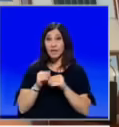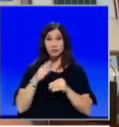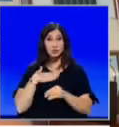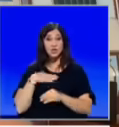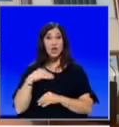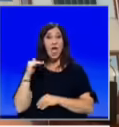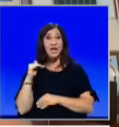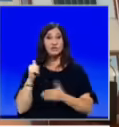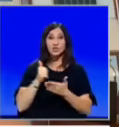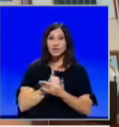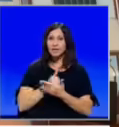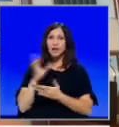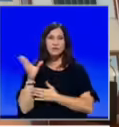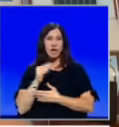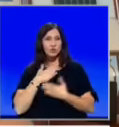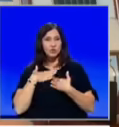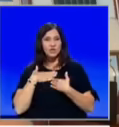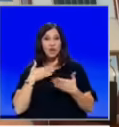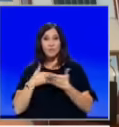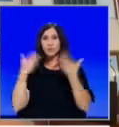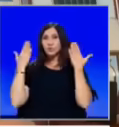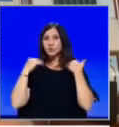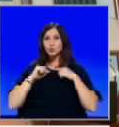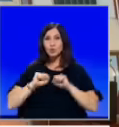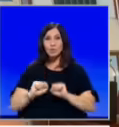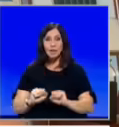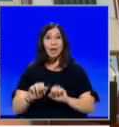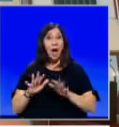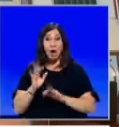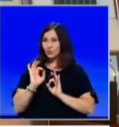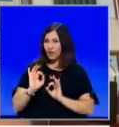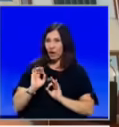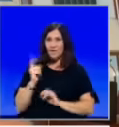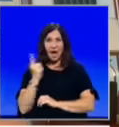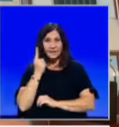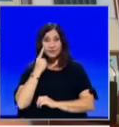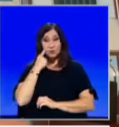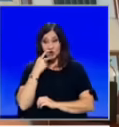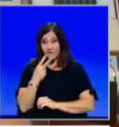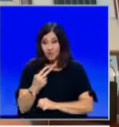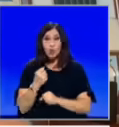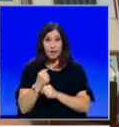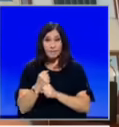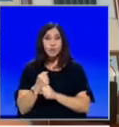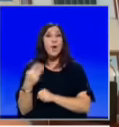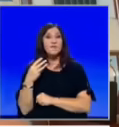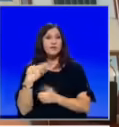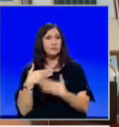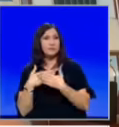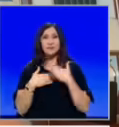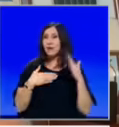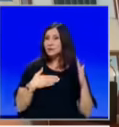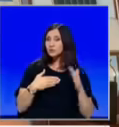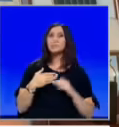нашите F-16 и заедно с нашата противовъздушна отбрана. Ако такова единство очевидно е работило ефективно Близкия